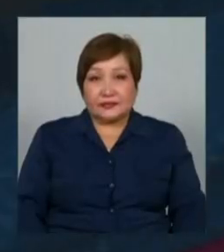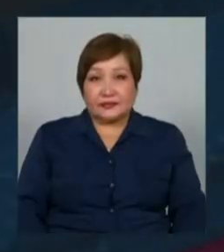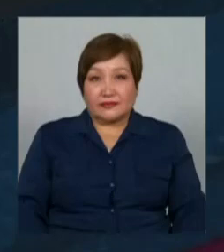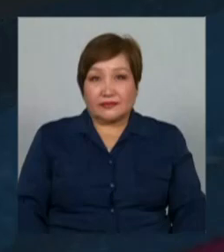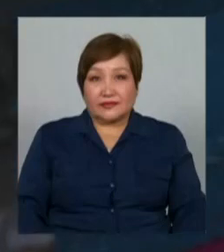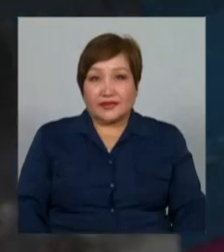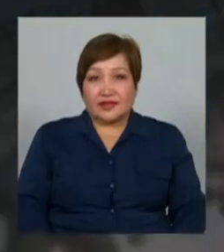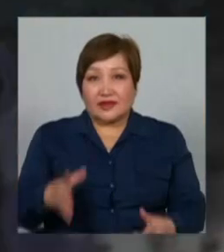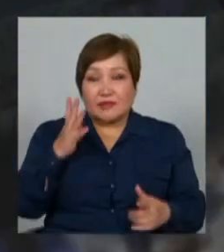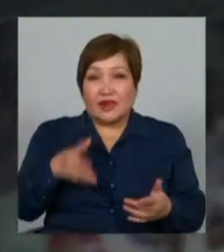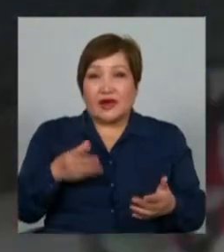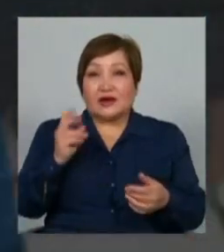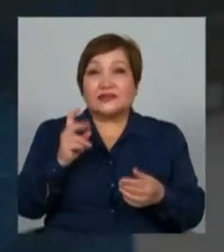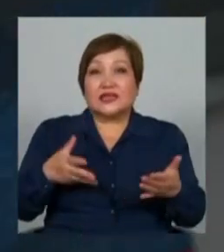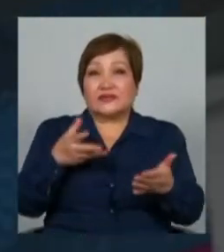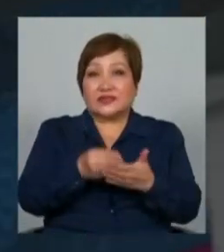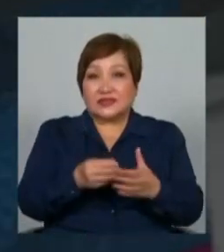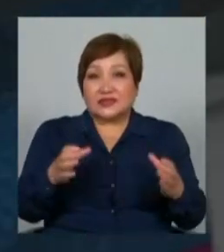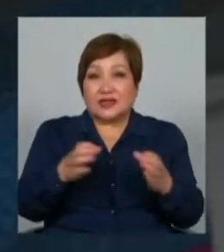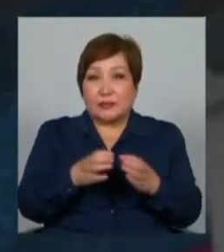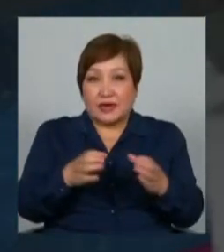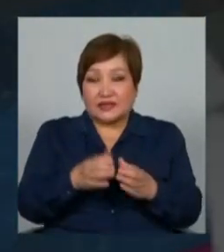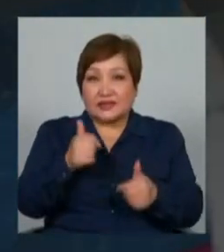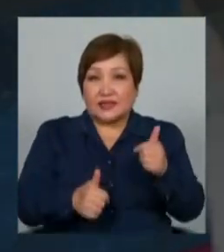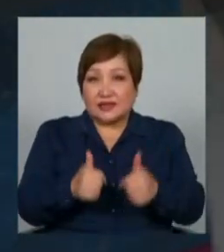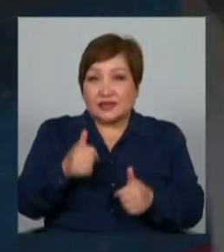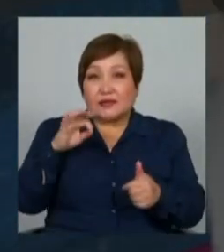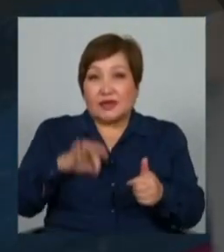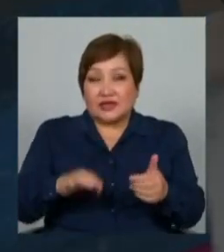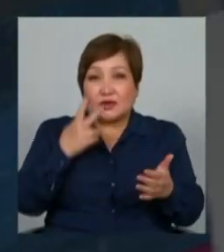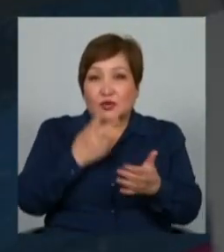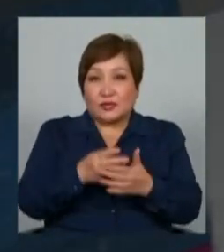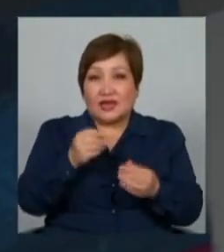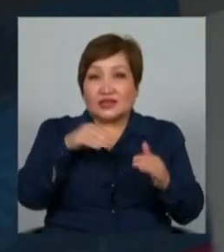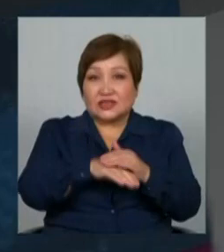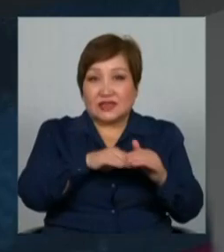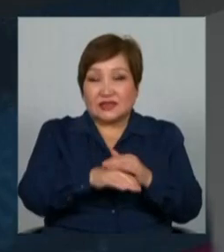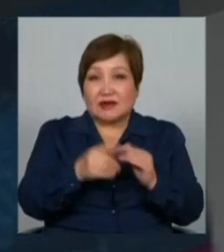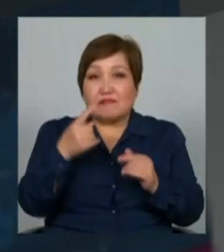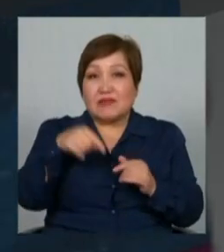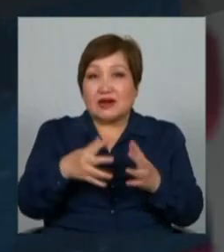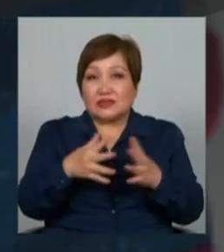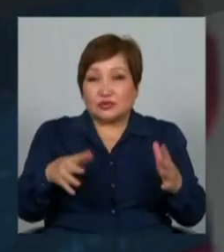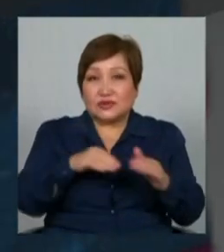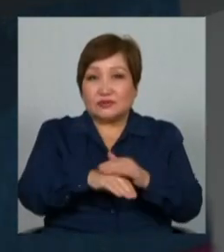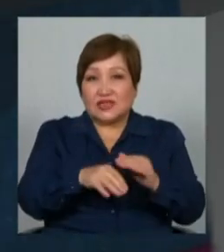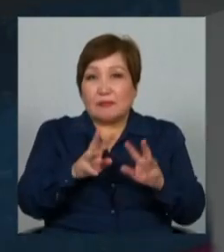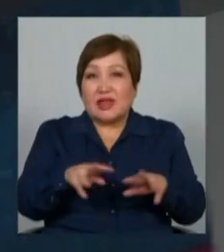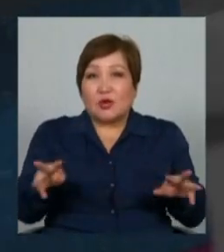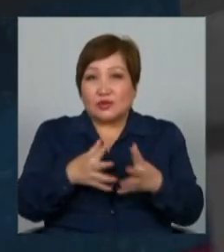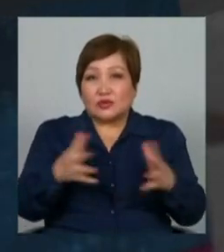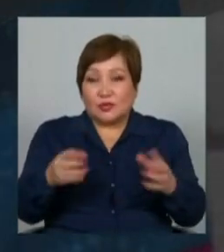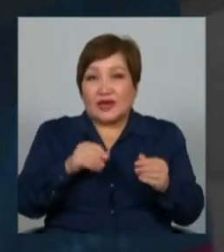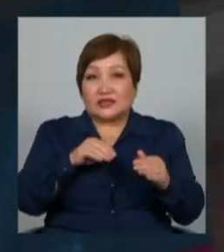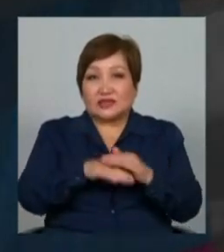Астекс инвестициялық компаниясына тендерден пайда көрімінде бақша салған мыңға жуық салымшы миллиондаған қаржысын қайтар алмай әлек.